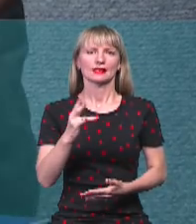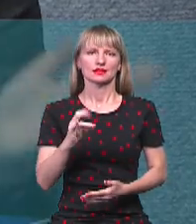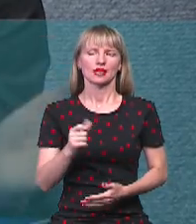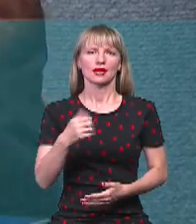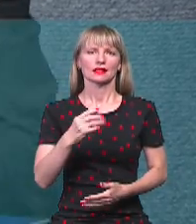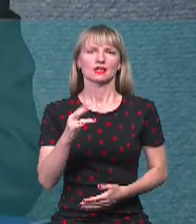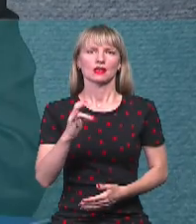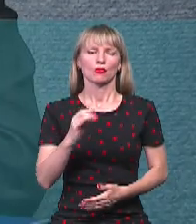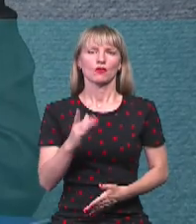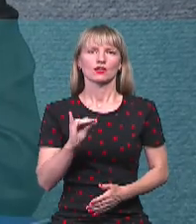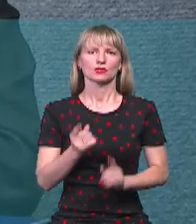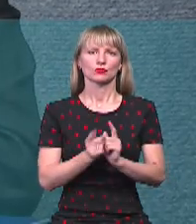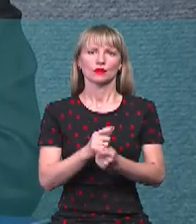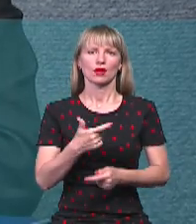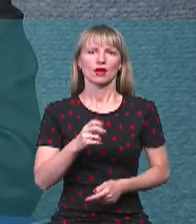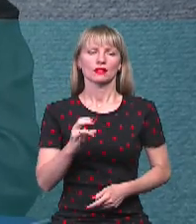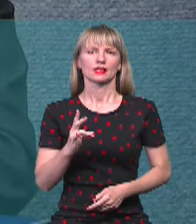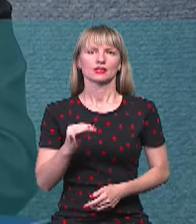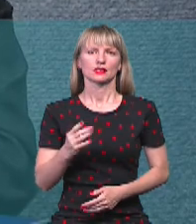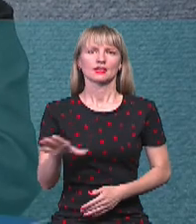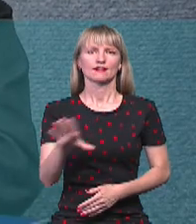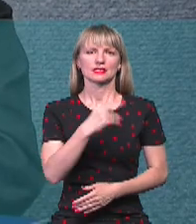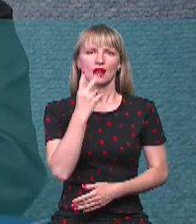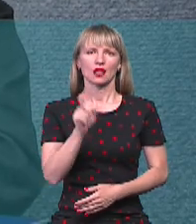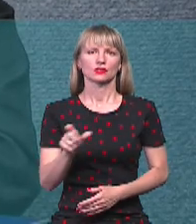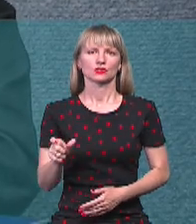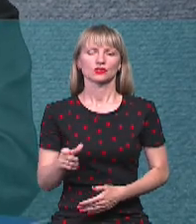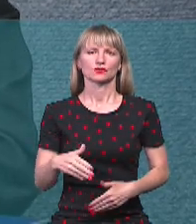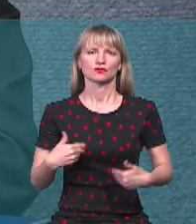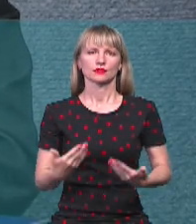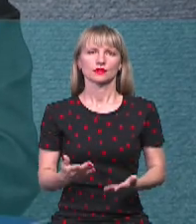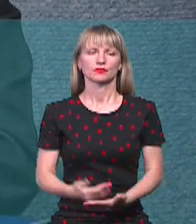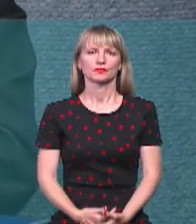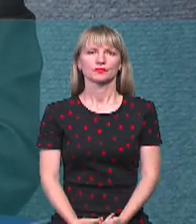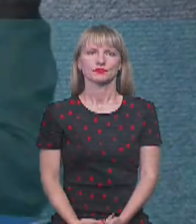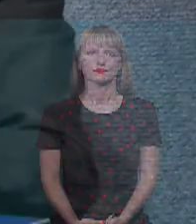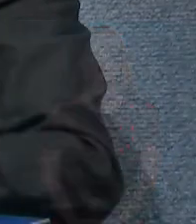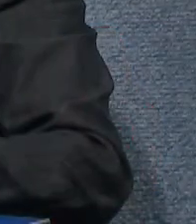Наумов і сурдопереклад Ганна Кириченка і всі глядачі і слухачі Суспільного. Хай щастить.